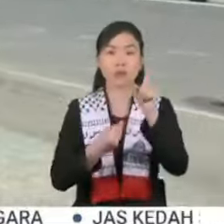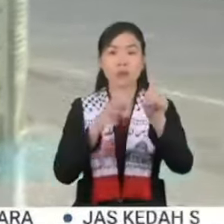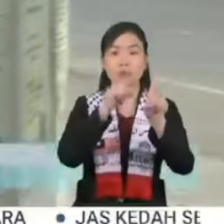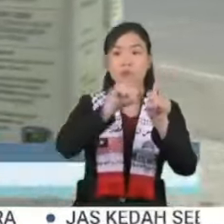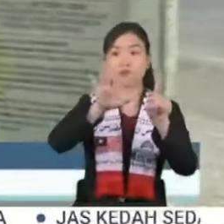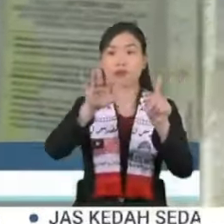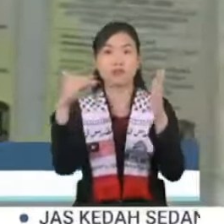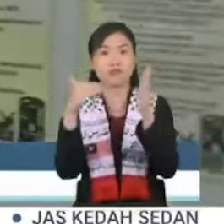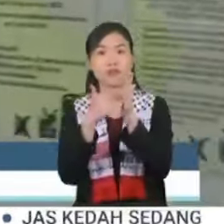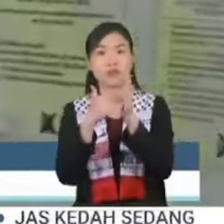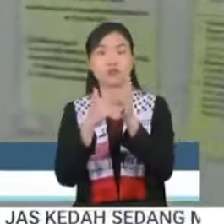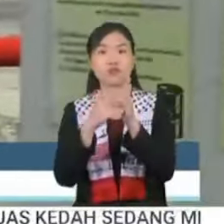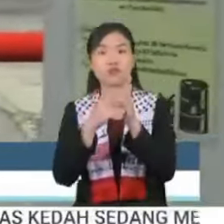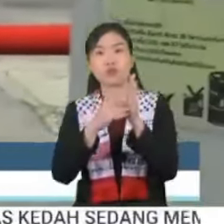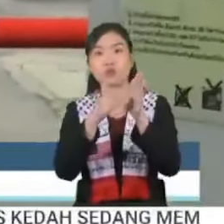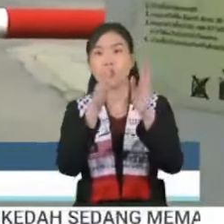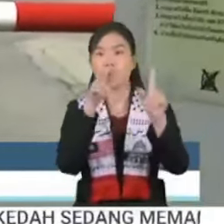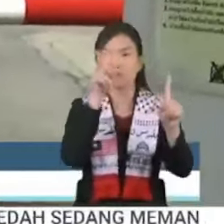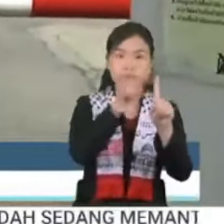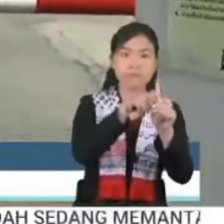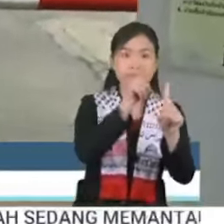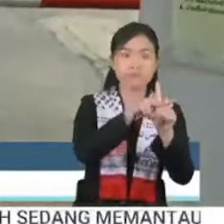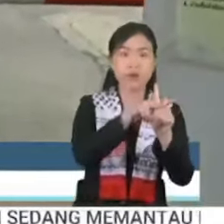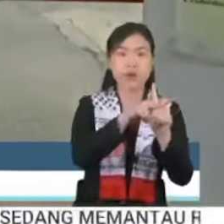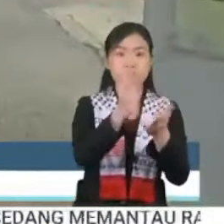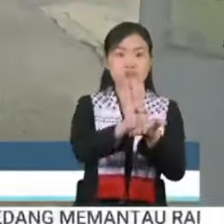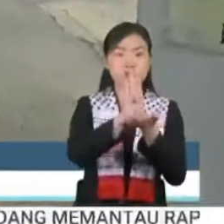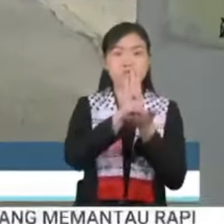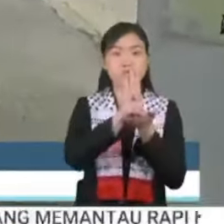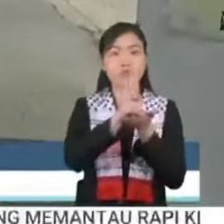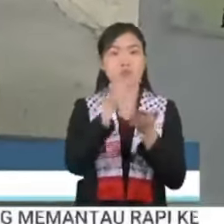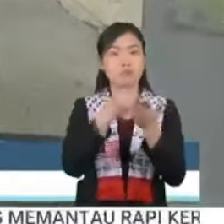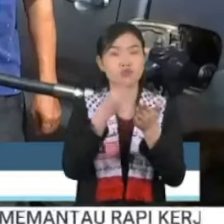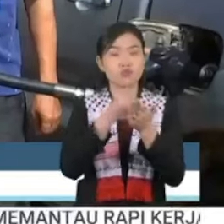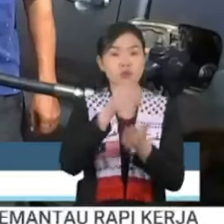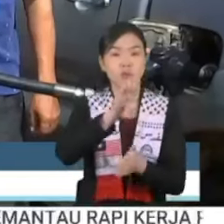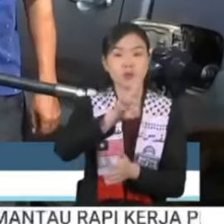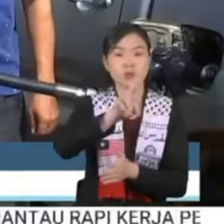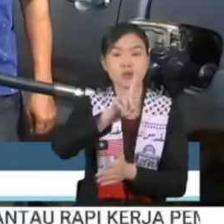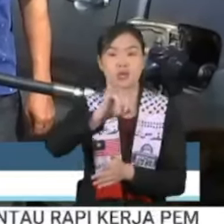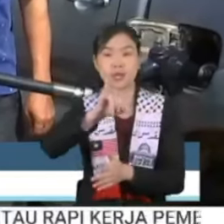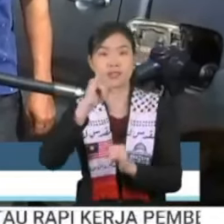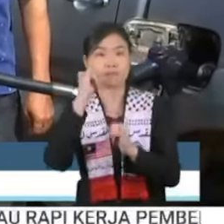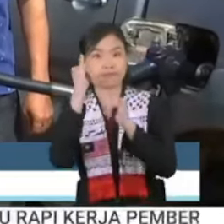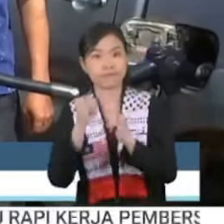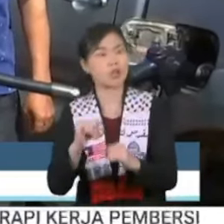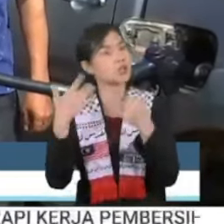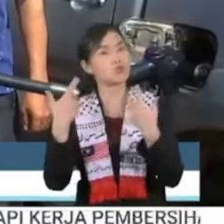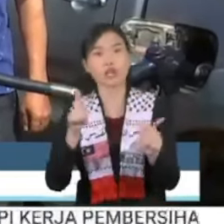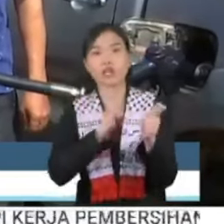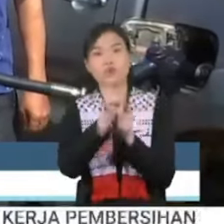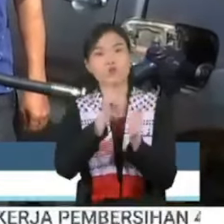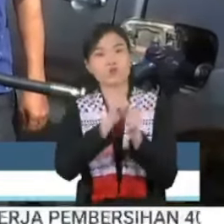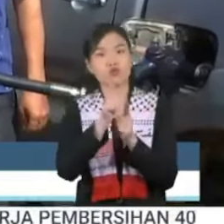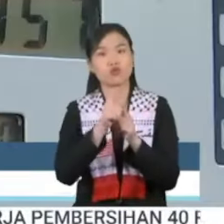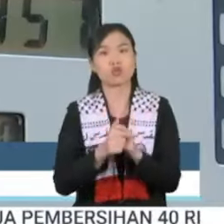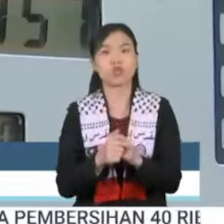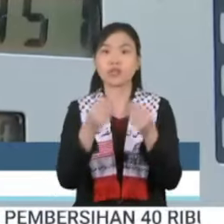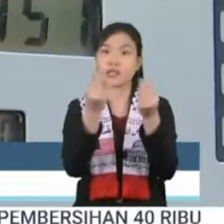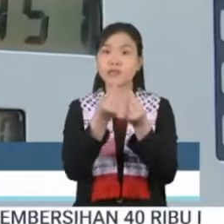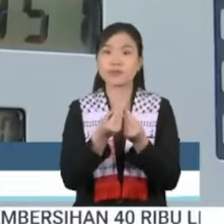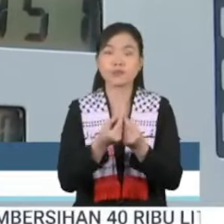115,000 permohonan bantuan tunai budi individu telah diluluskan setakat semalam. Jumlah itu adalah daripada